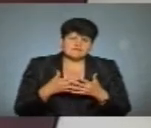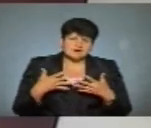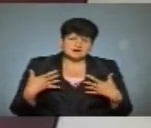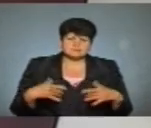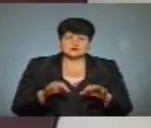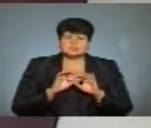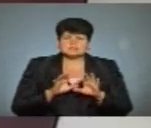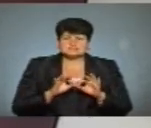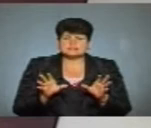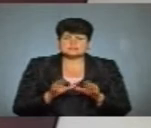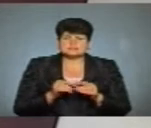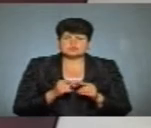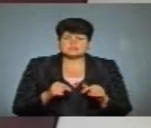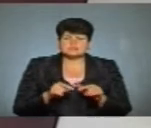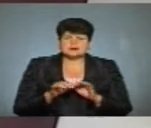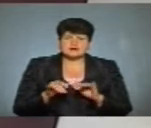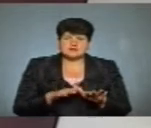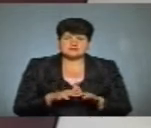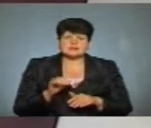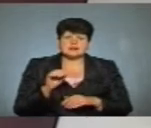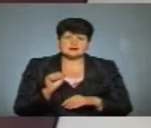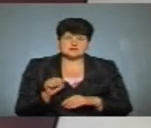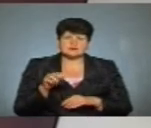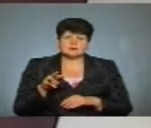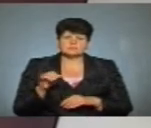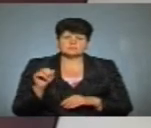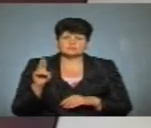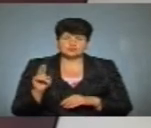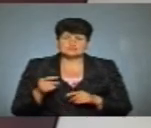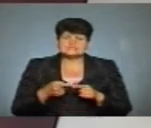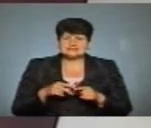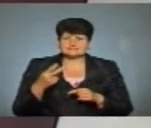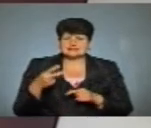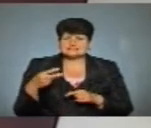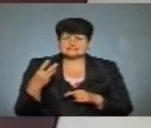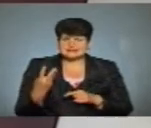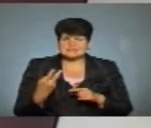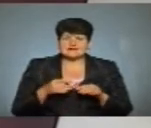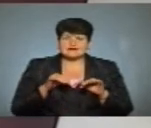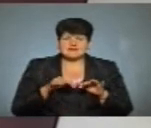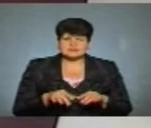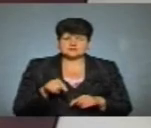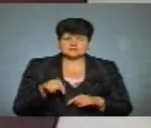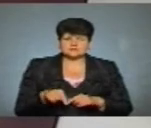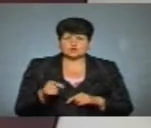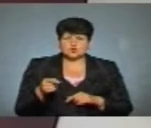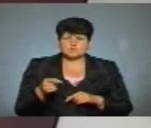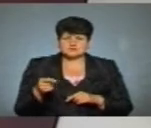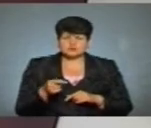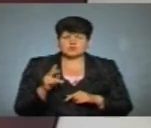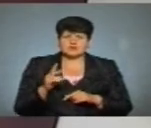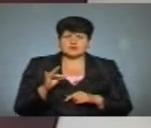розповіла співорганізаторка акції «Шкільний портфелик» Аліна Муц. За її словами, це 23-я така акція Тернопільського «Карітасу». Як